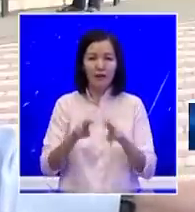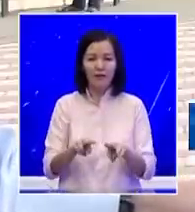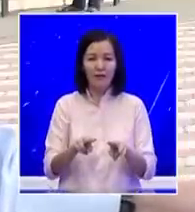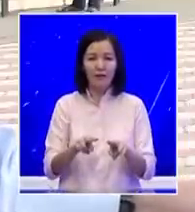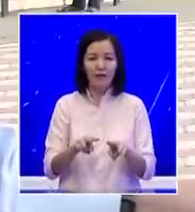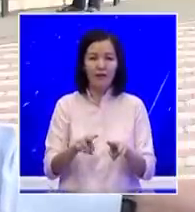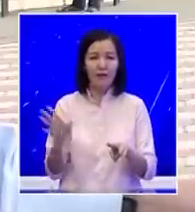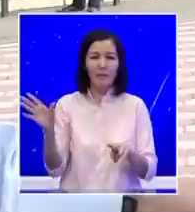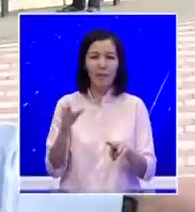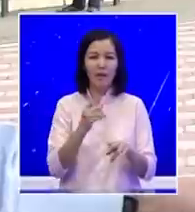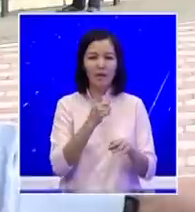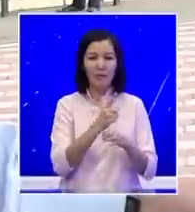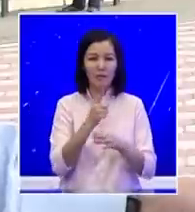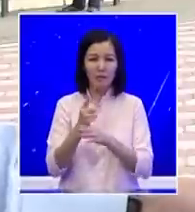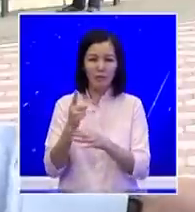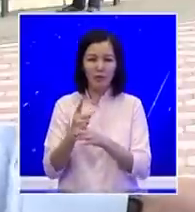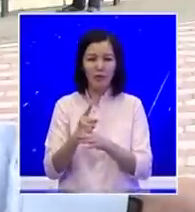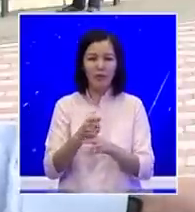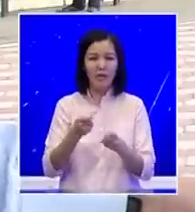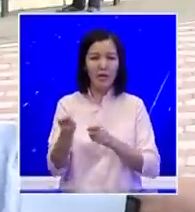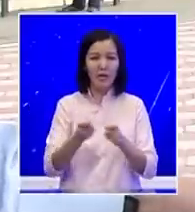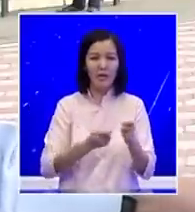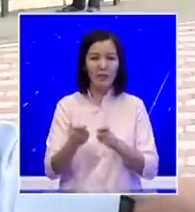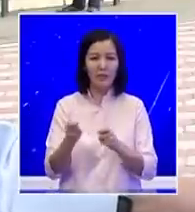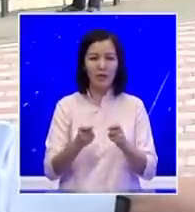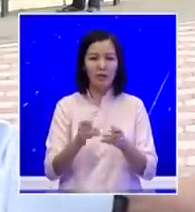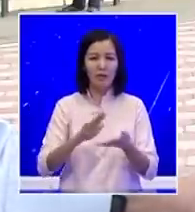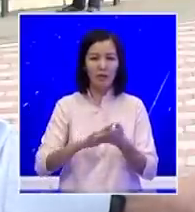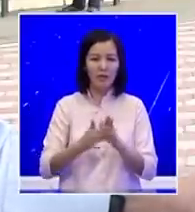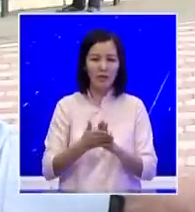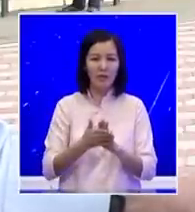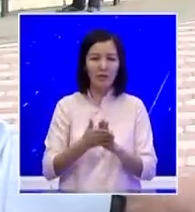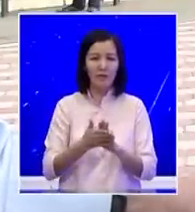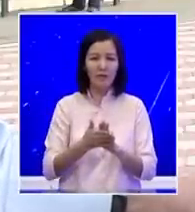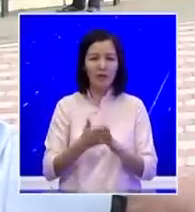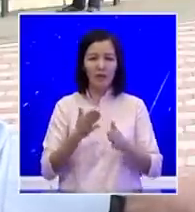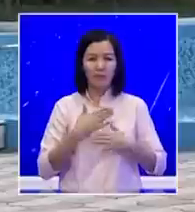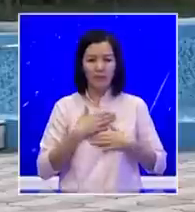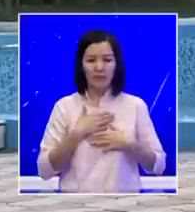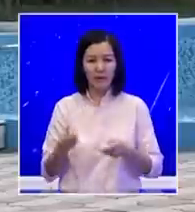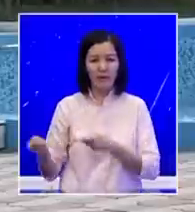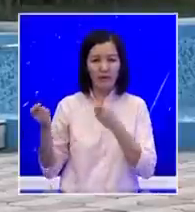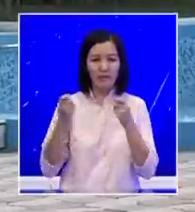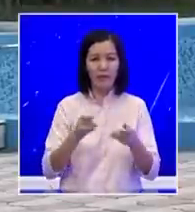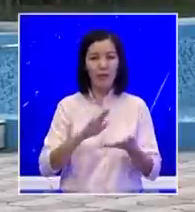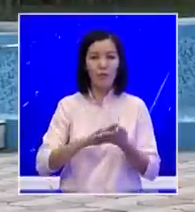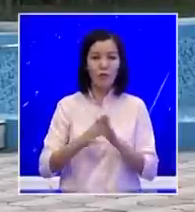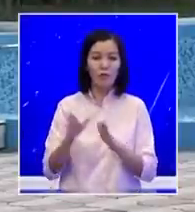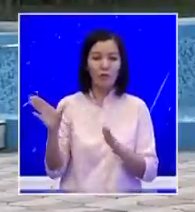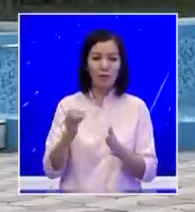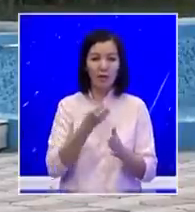блокпосттар жабық болғаннан шығалмай, осы акиматпен шоу компаниясы келісіп, үйстіп бізді шығарып отыр. Условиясы бәрін